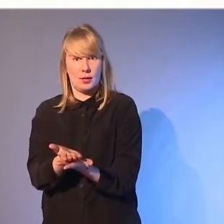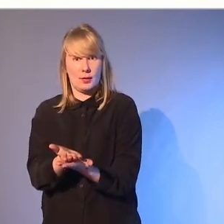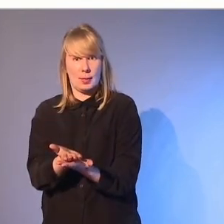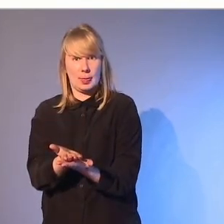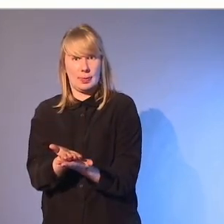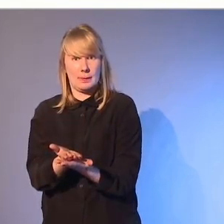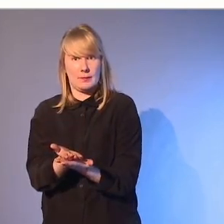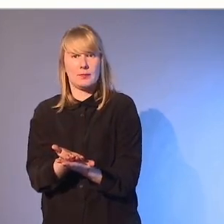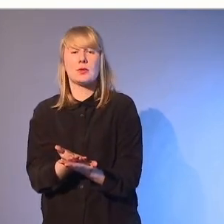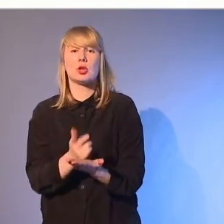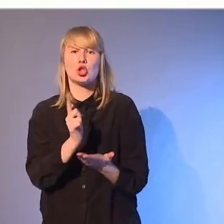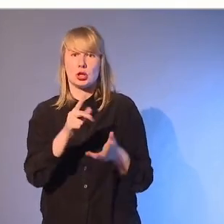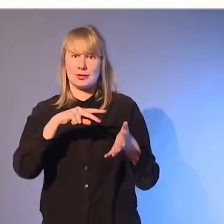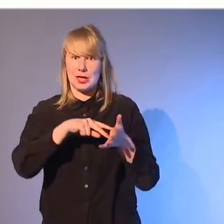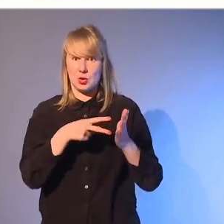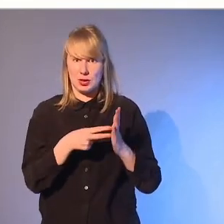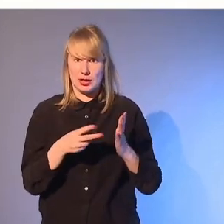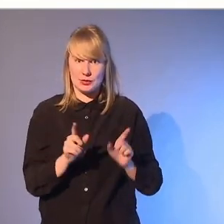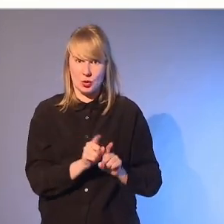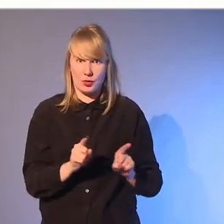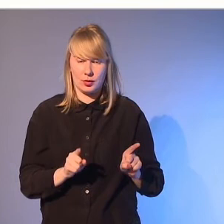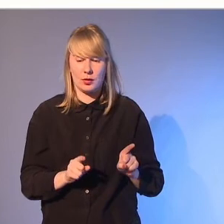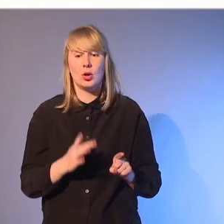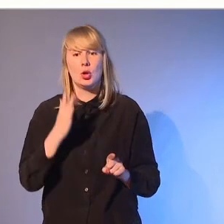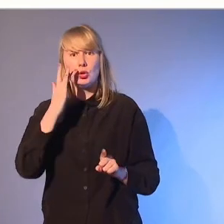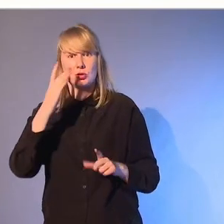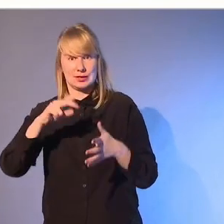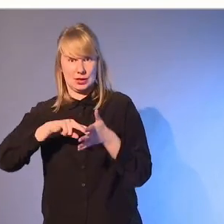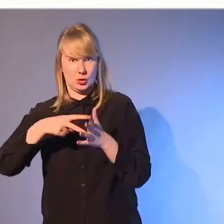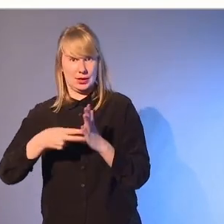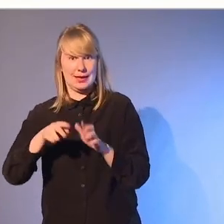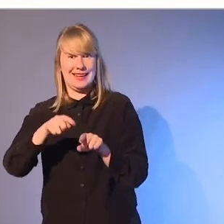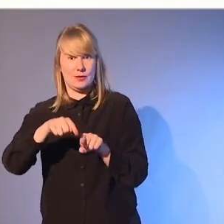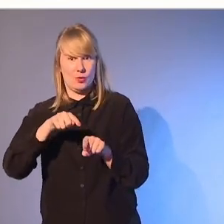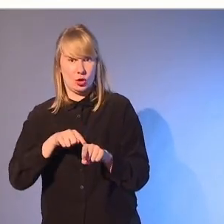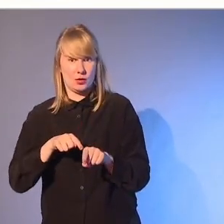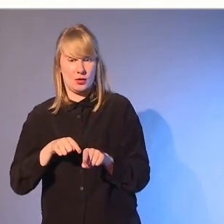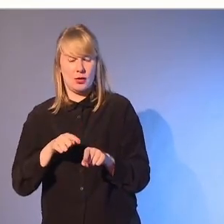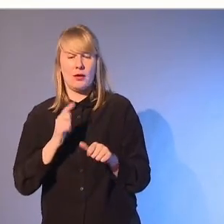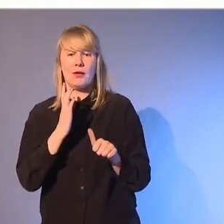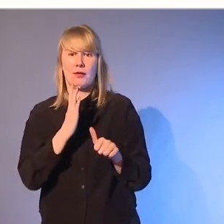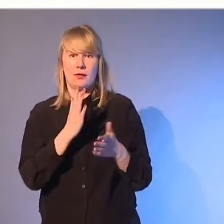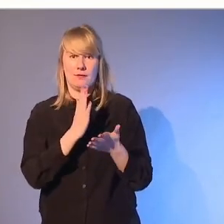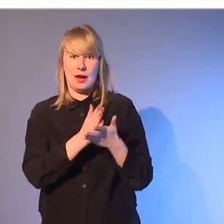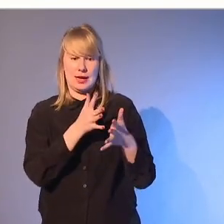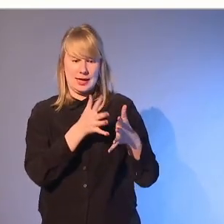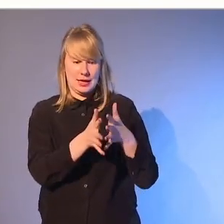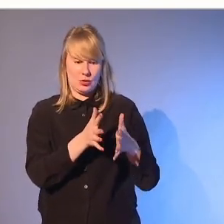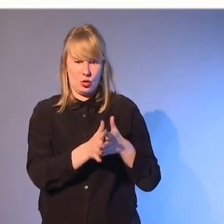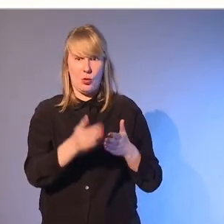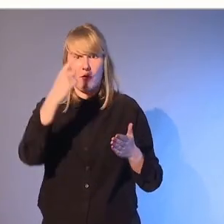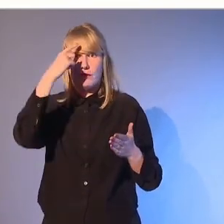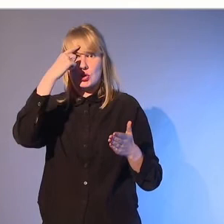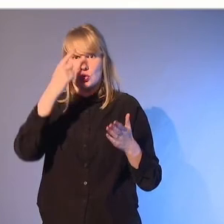på denne teknologien? Slik at når teknologien kommer, så har man vært gjennom noen forståelser av